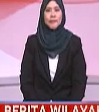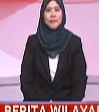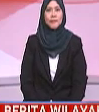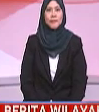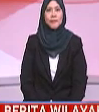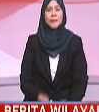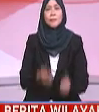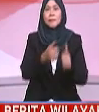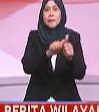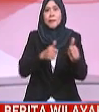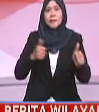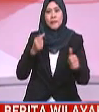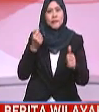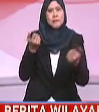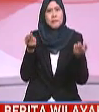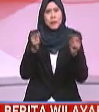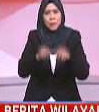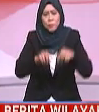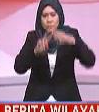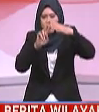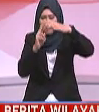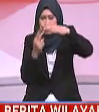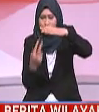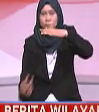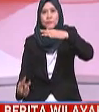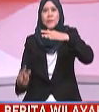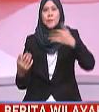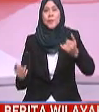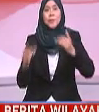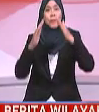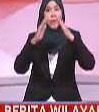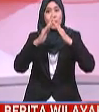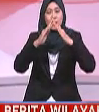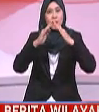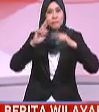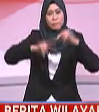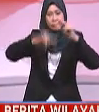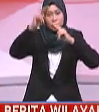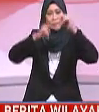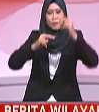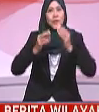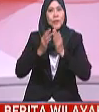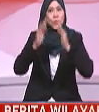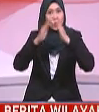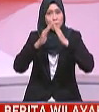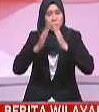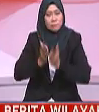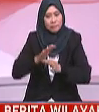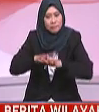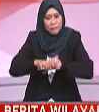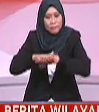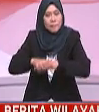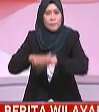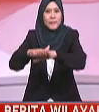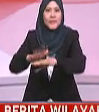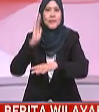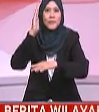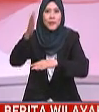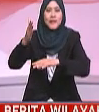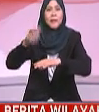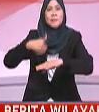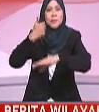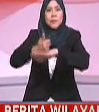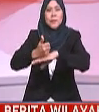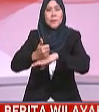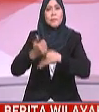Bagi mengelakkan kejadian lemas berulang, keselamatan rumah rakit yang dibina di Tasik Kenyir bakal diperincikan. Perbincangan